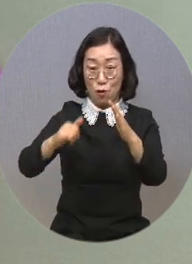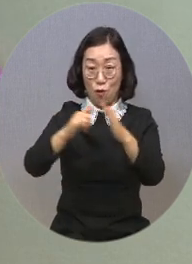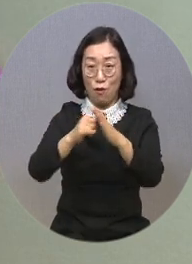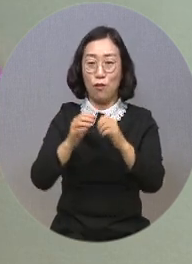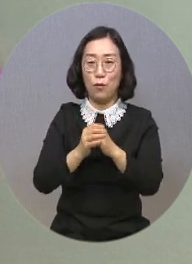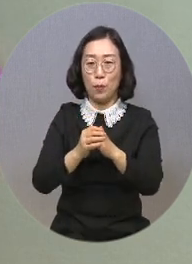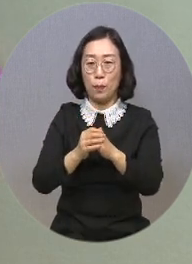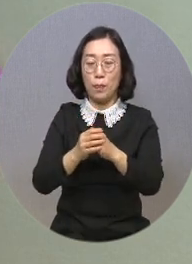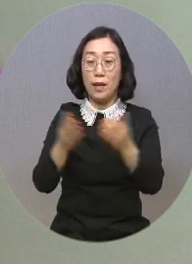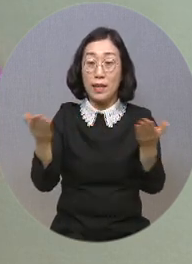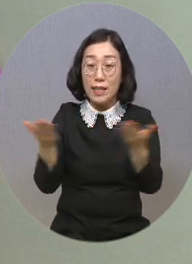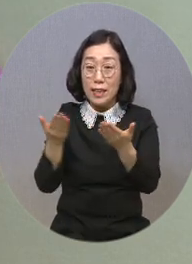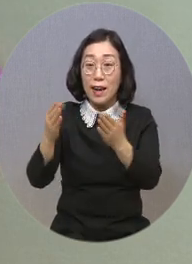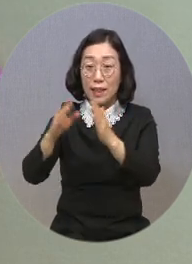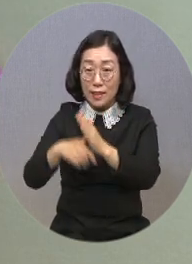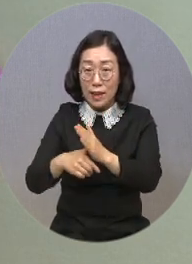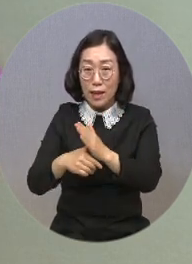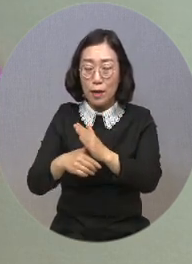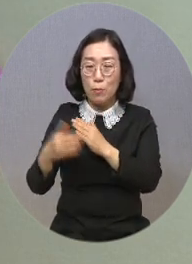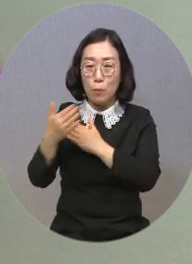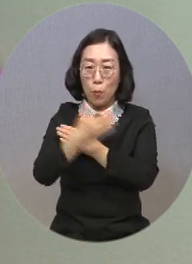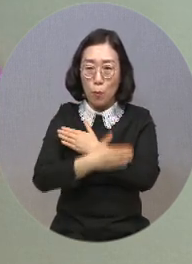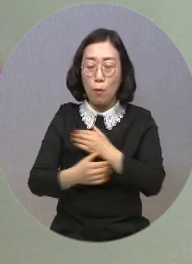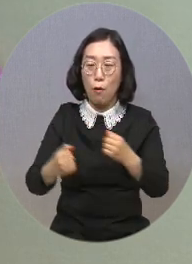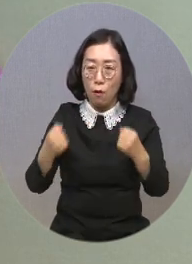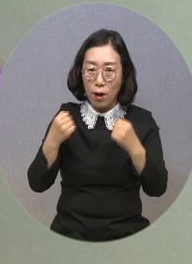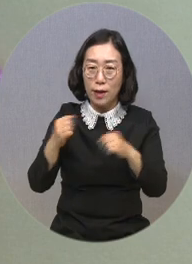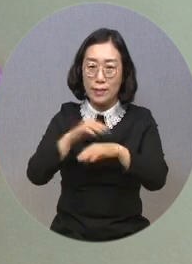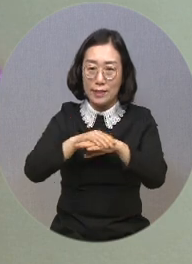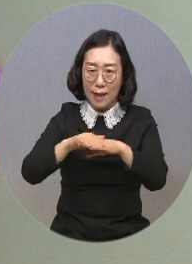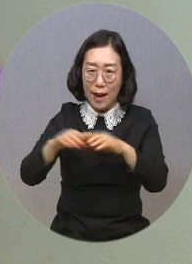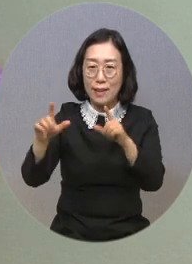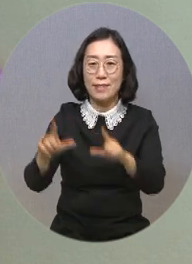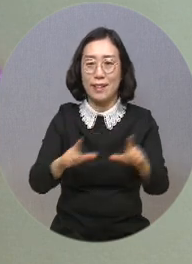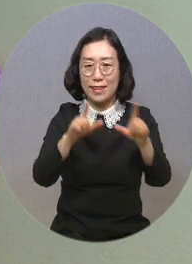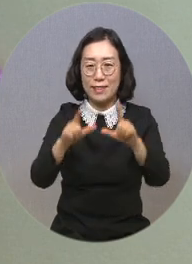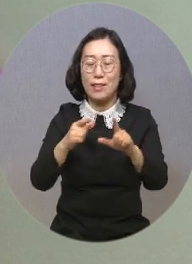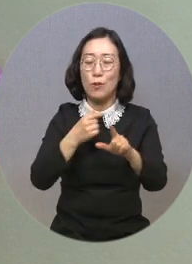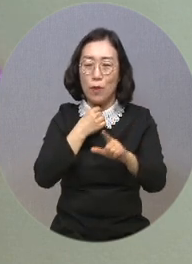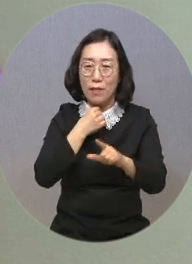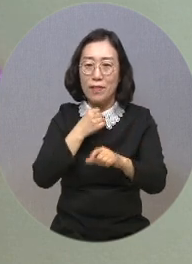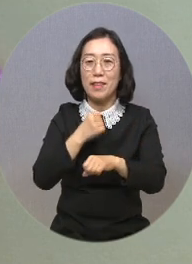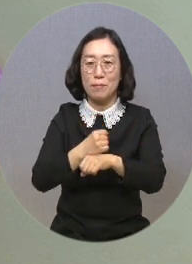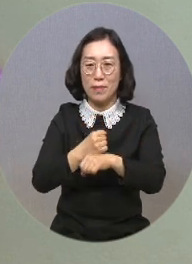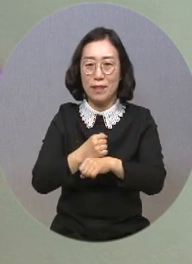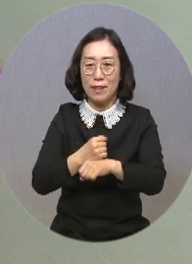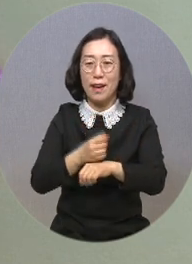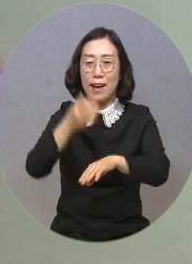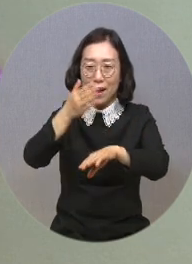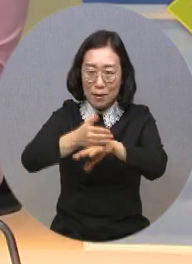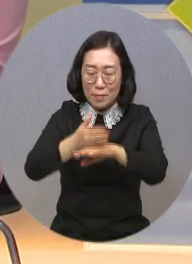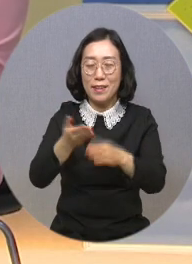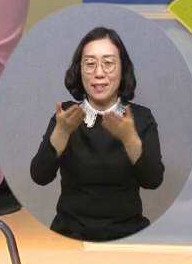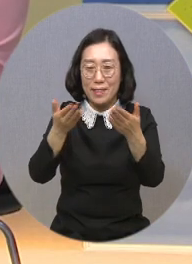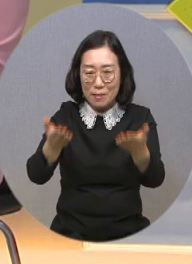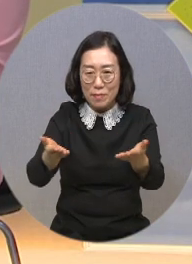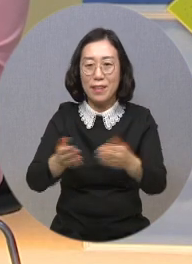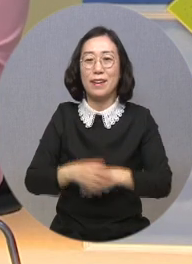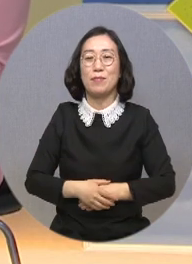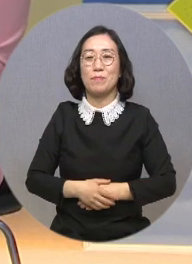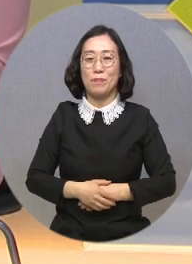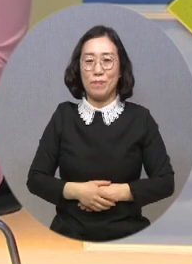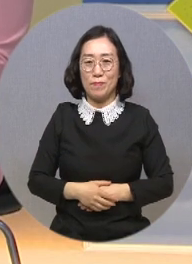또 직장에도 건강하시고 모든 게 잘 되시길만 바라겠습니다. 오늘 함께해 주셔서 너무 감사합니다. 고맙습니다.